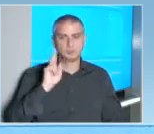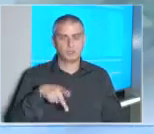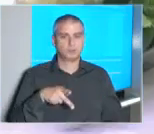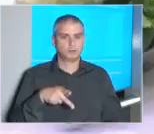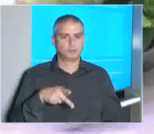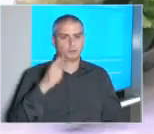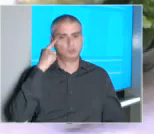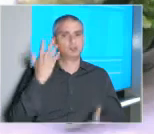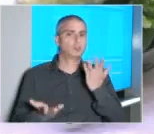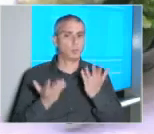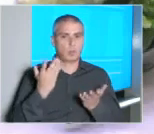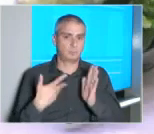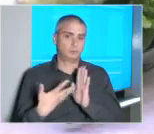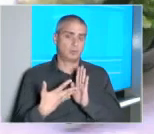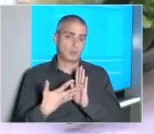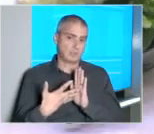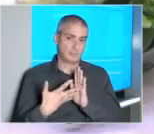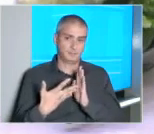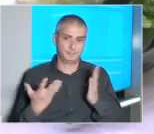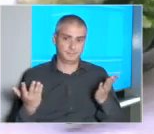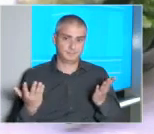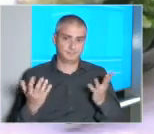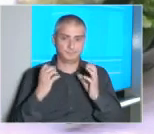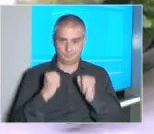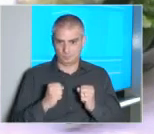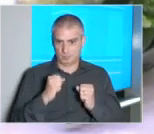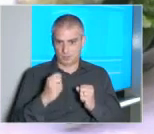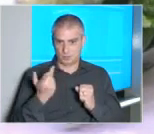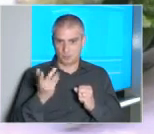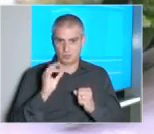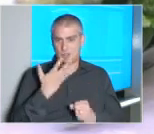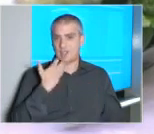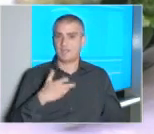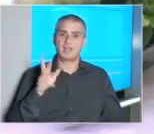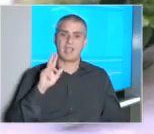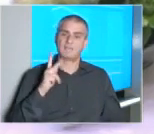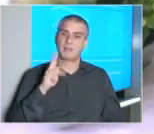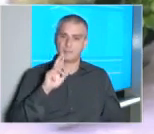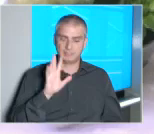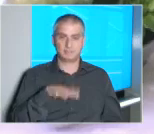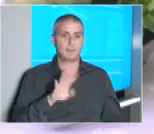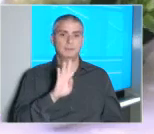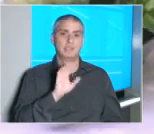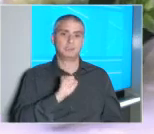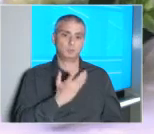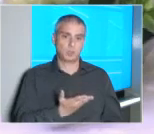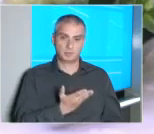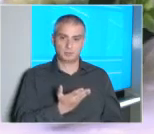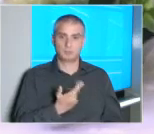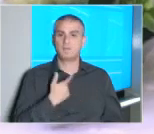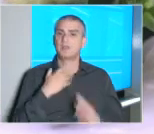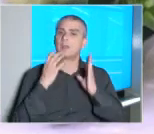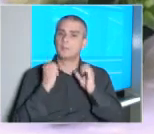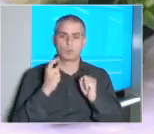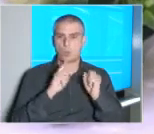איזה שהם שיקולים שנשקלים, בטח על ידי הצד של הרב רפי פרץ ובצלאל סמוטריץ', ואני